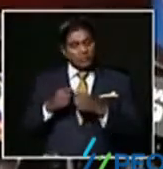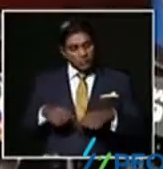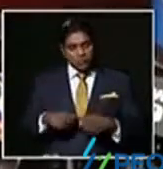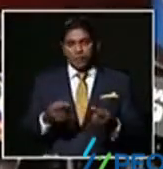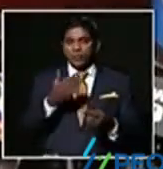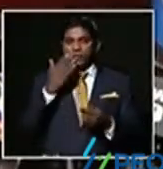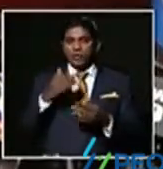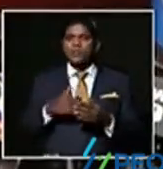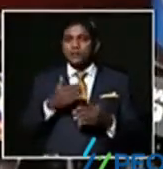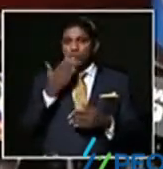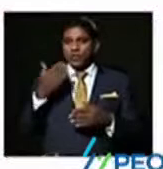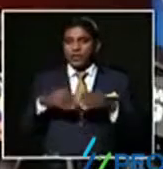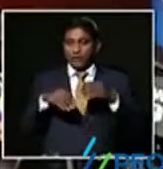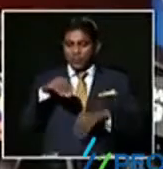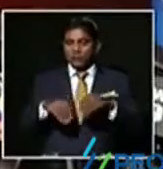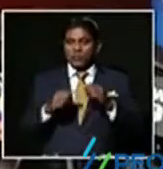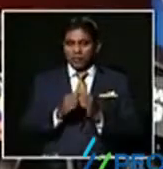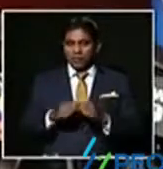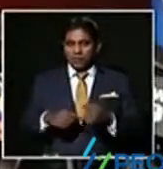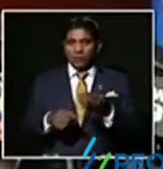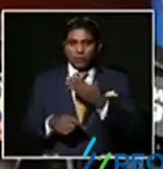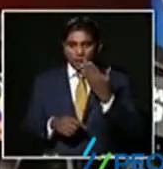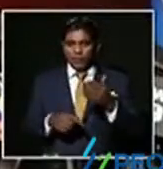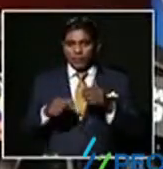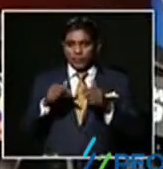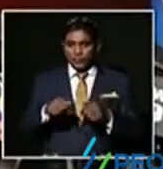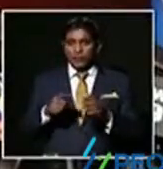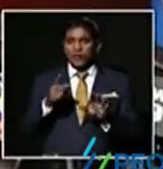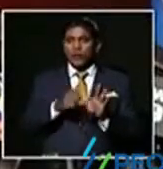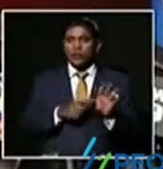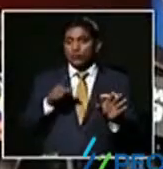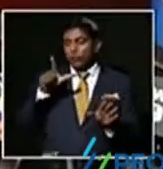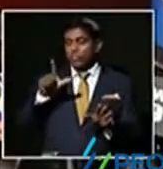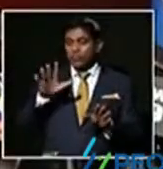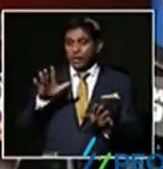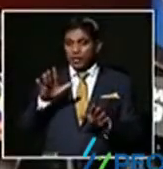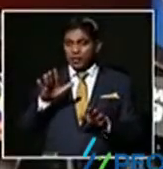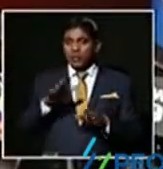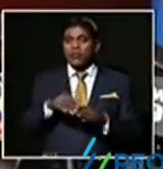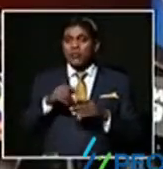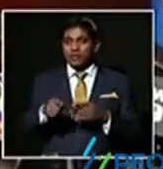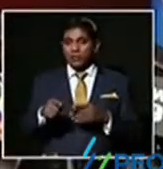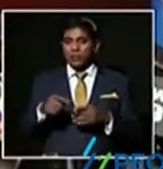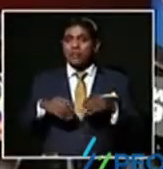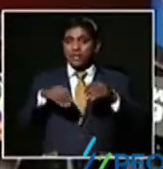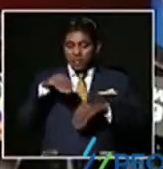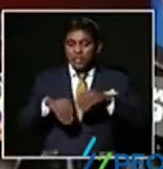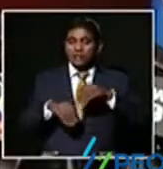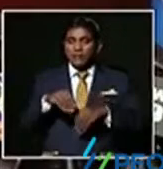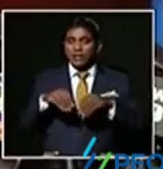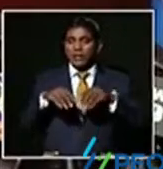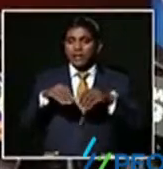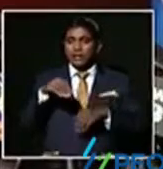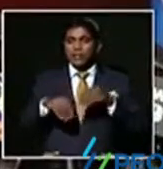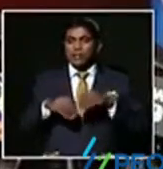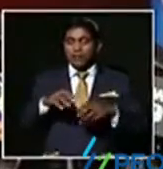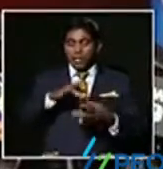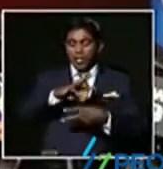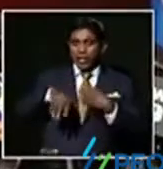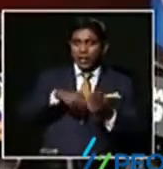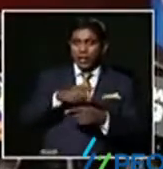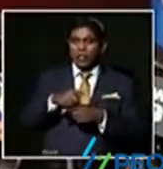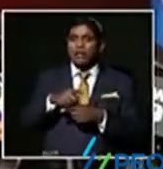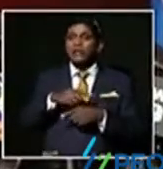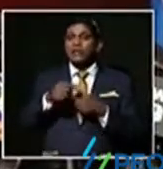පුළුවන් මගේ දේශපාලන කටයුතු කරන්න මේ රටේ අවුරුදු 75ක් තුල ඇති වුණු මේ දේශපාලන විකෘතිය